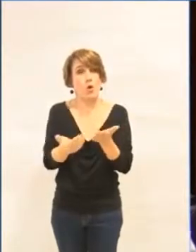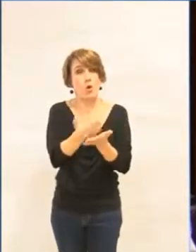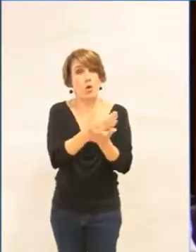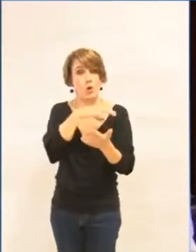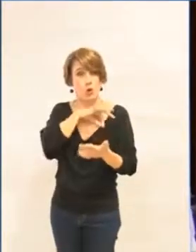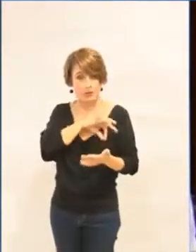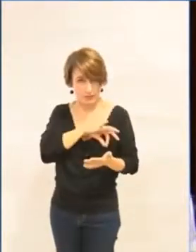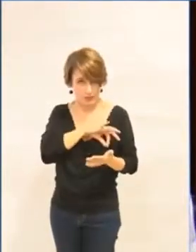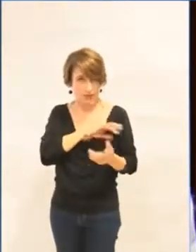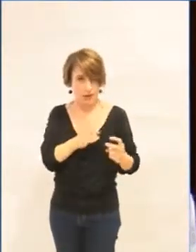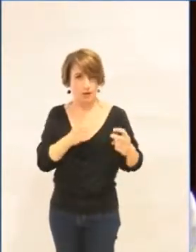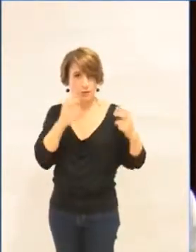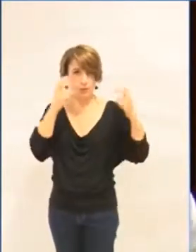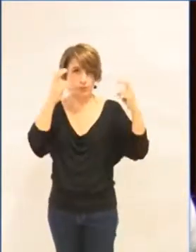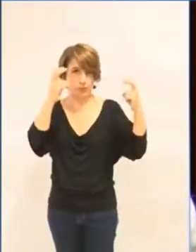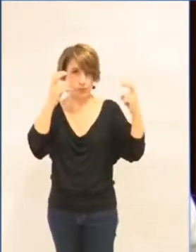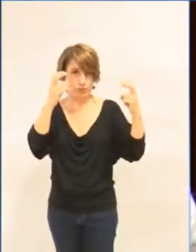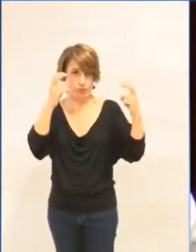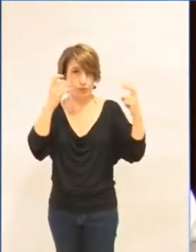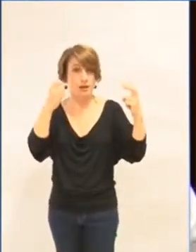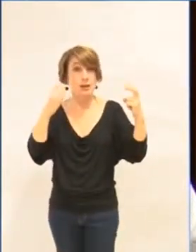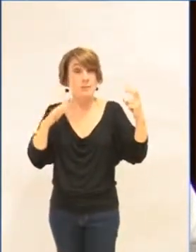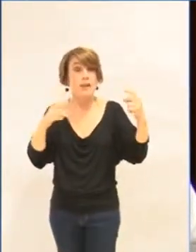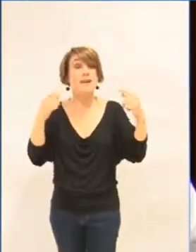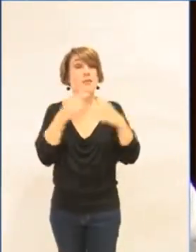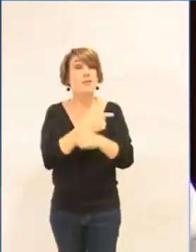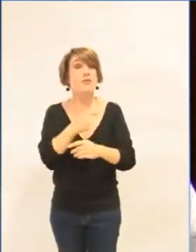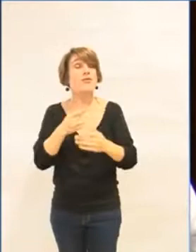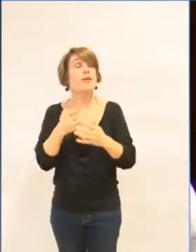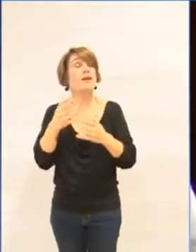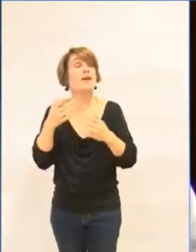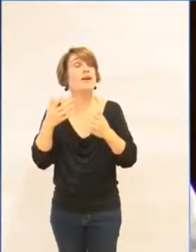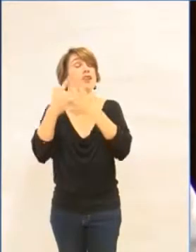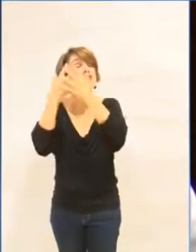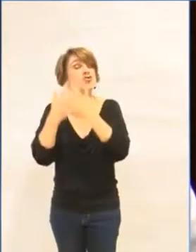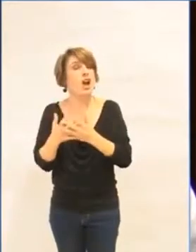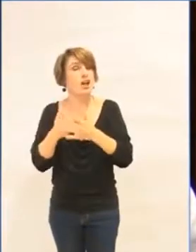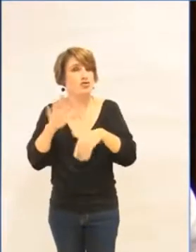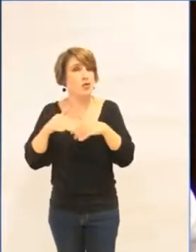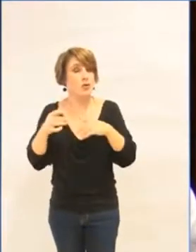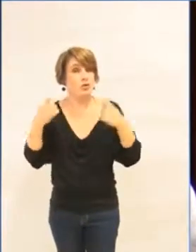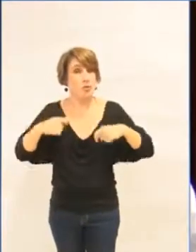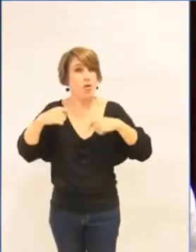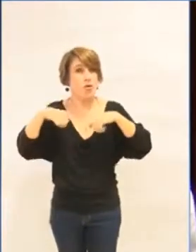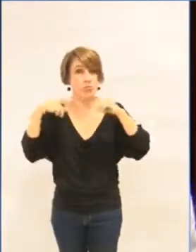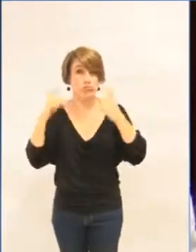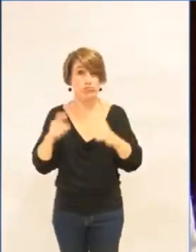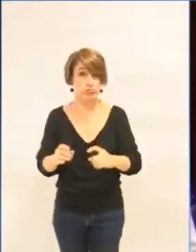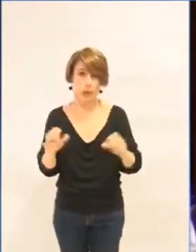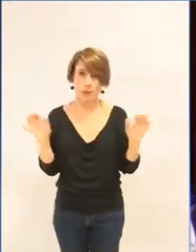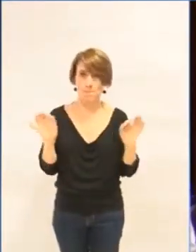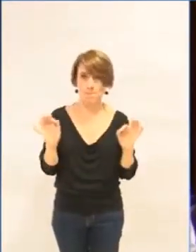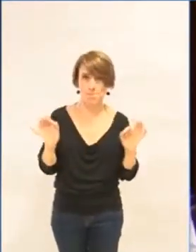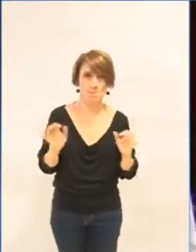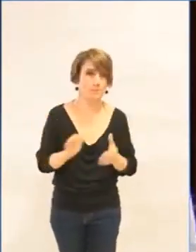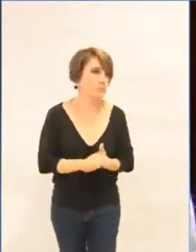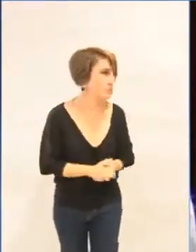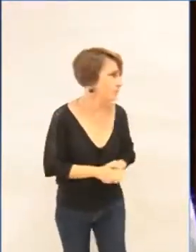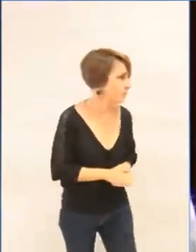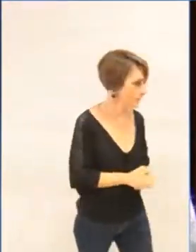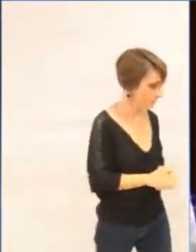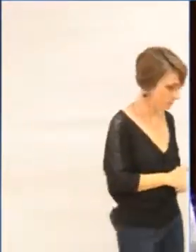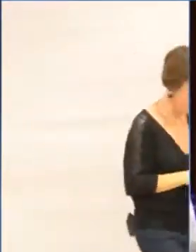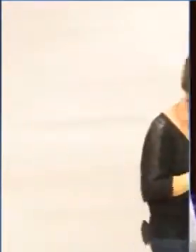cette date-là les objectifs de baisse de charges de fonctionnement. Elle note aussi, et il faut le dire, que